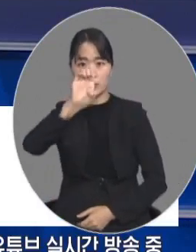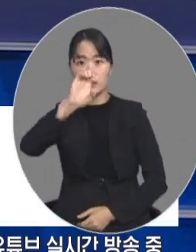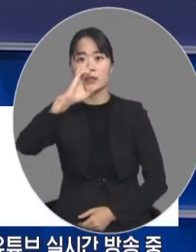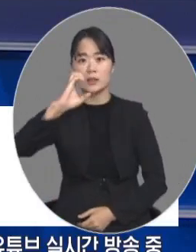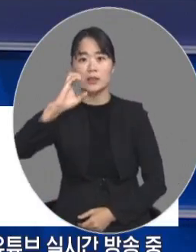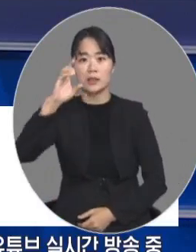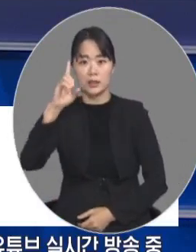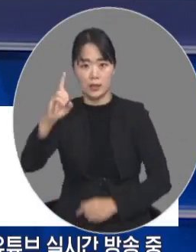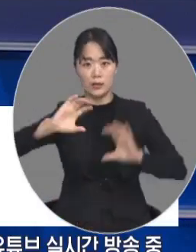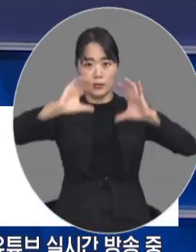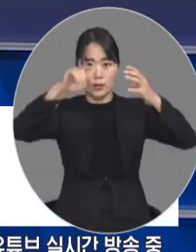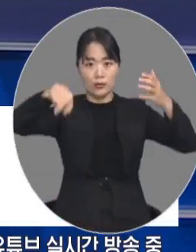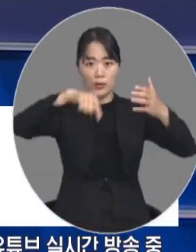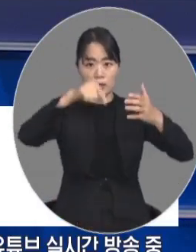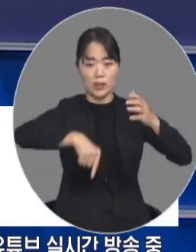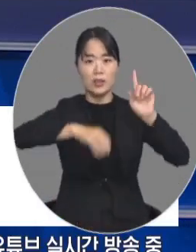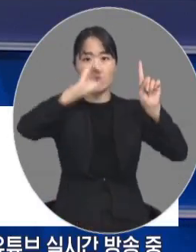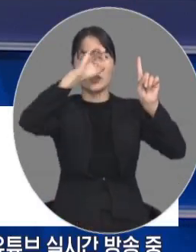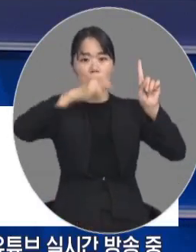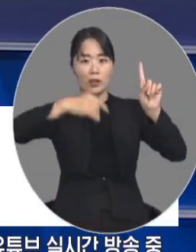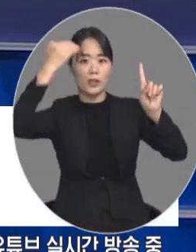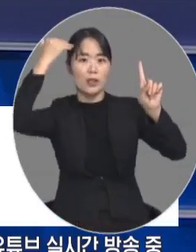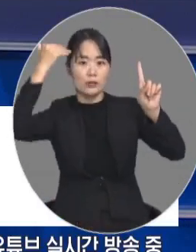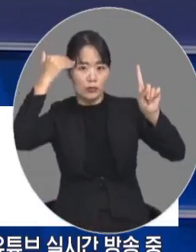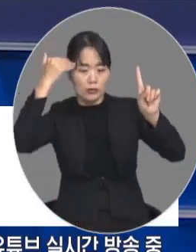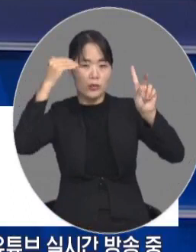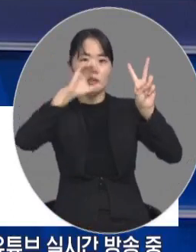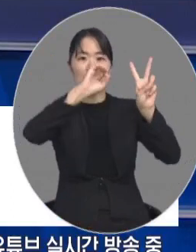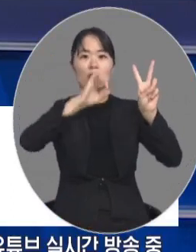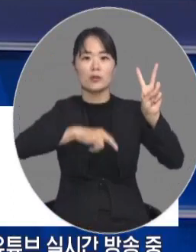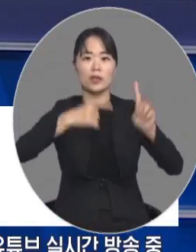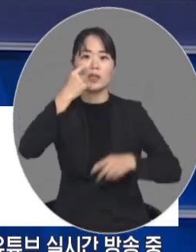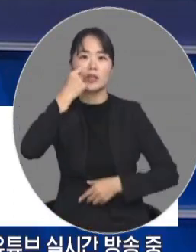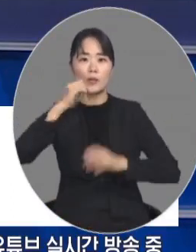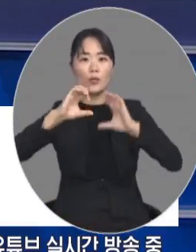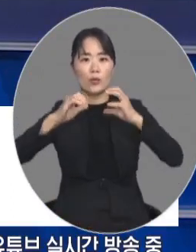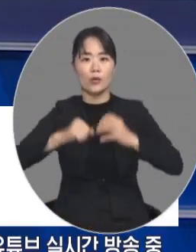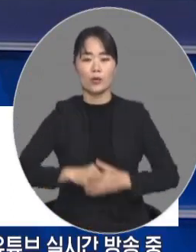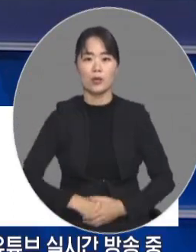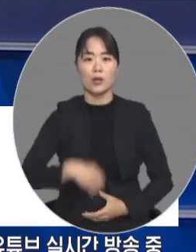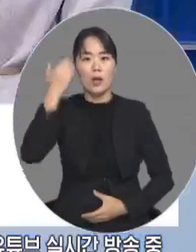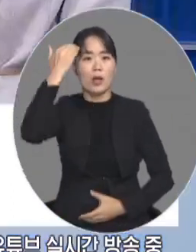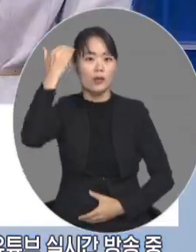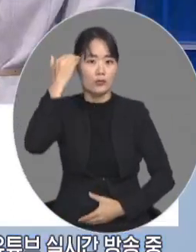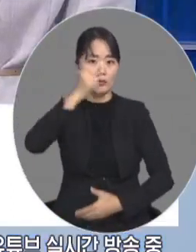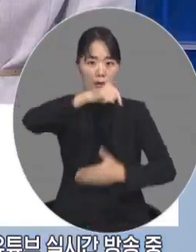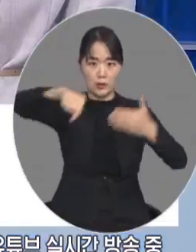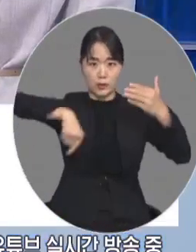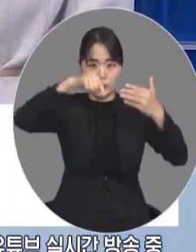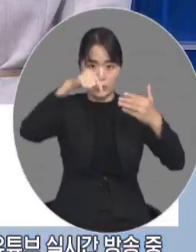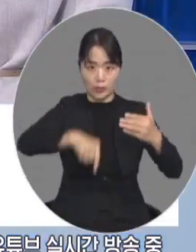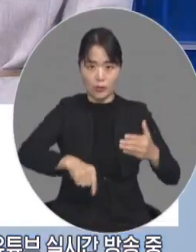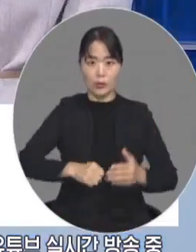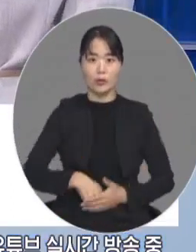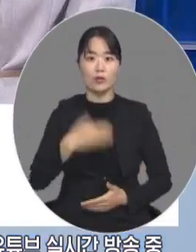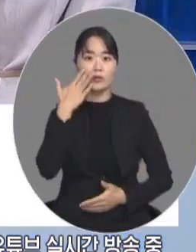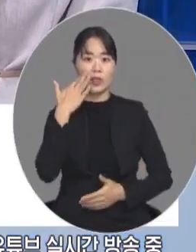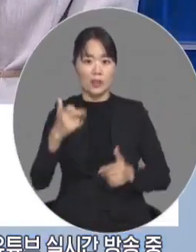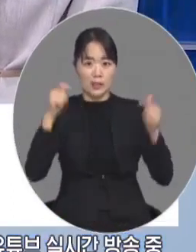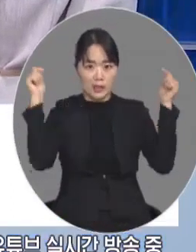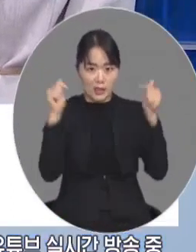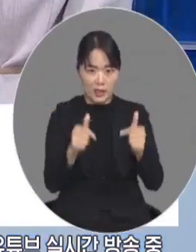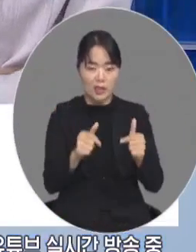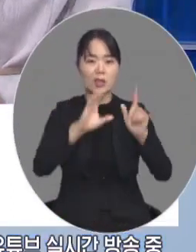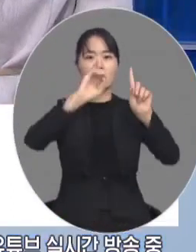일본은 2위고요. 그래서 한국이 가장 빠르거든요. 그런데 이 우리나라에서도 인구 순유출률 1위가 바로